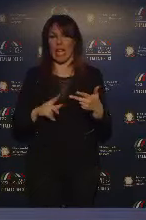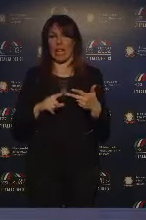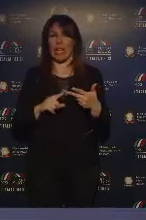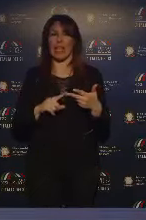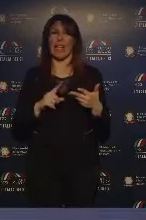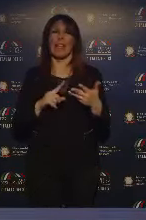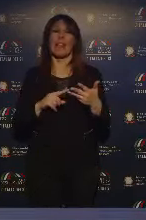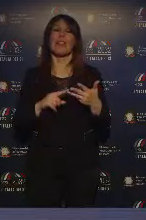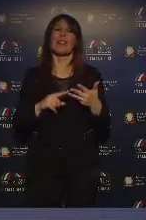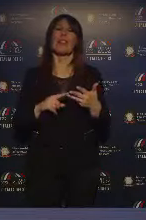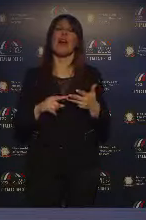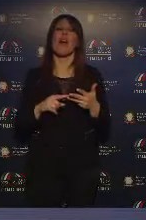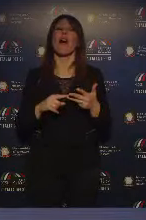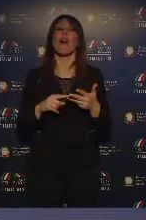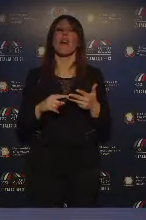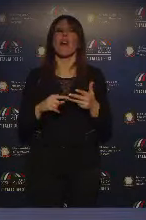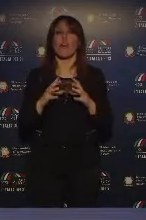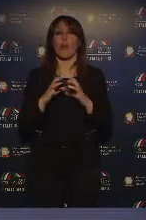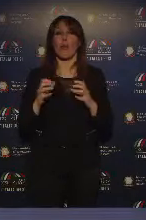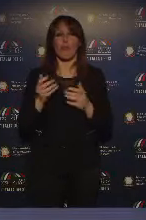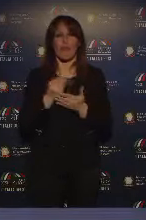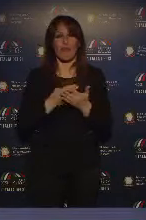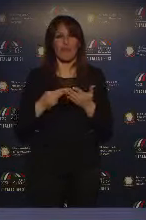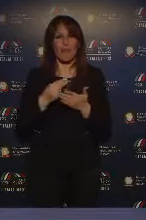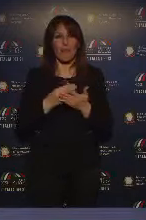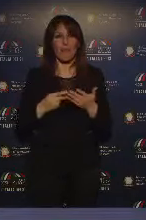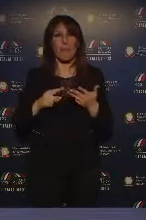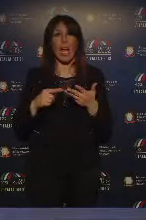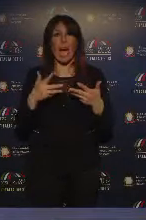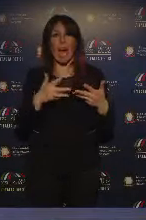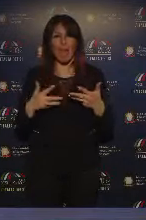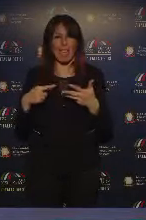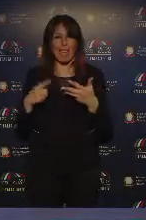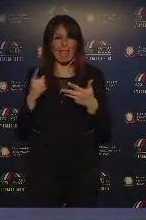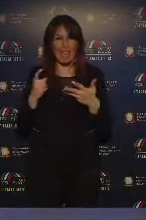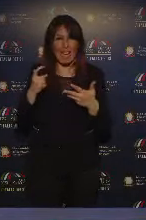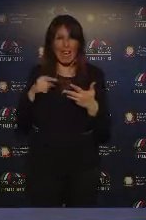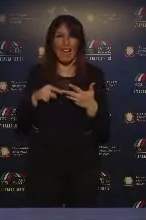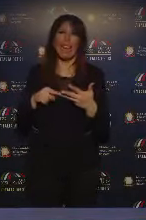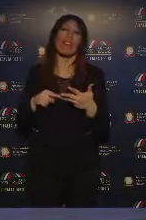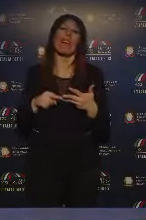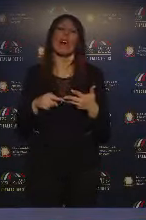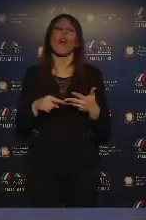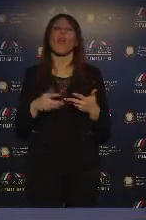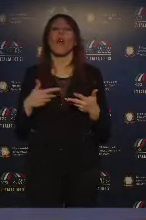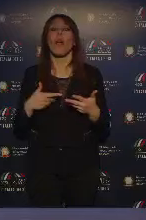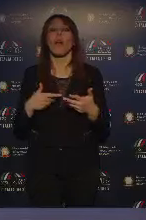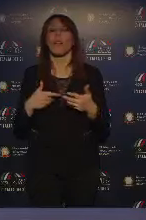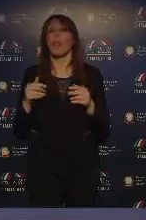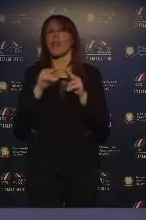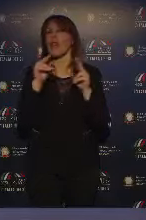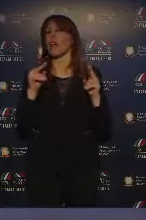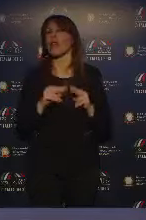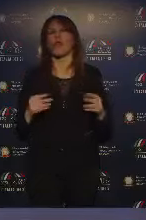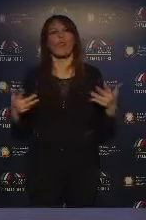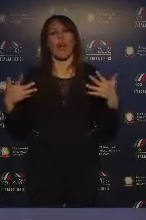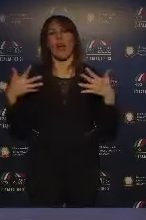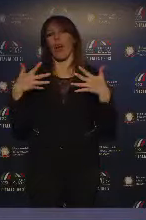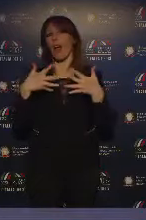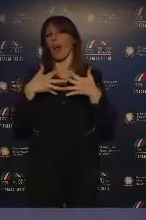progettazioni di ingegneria di consalt Re americana Quindi è un Trust assolutamente internazionale però Oh